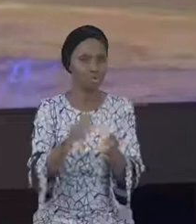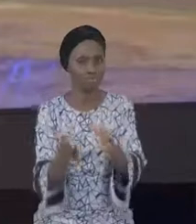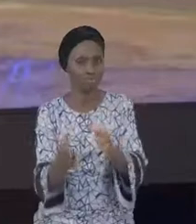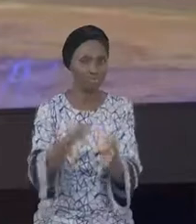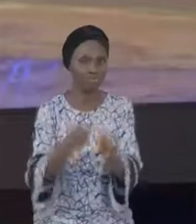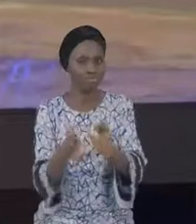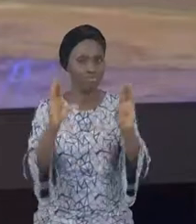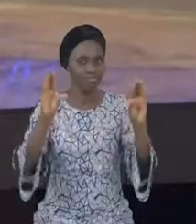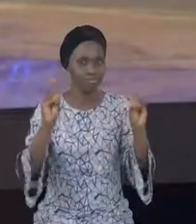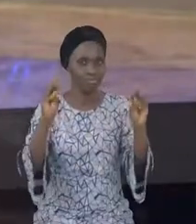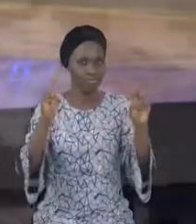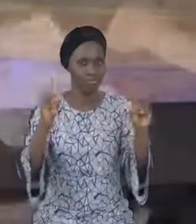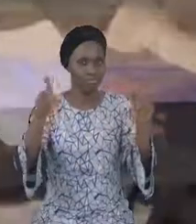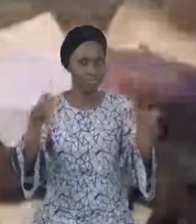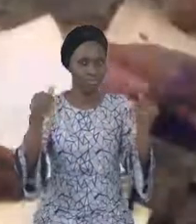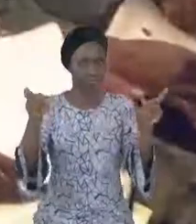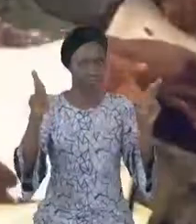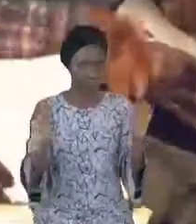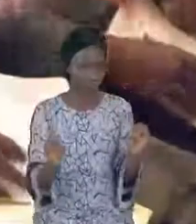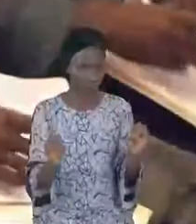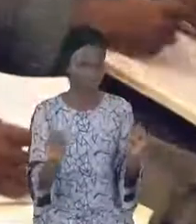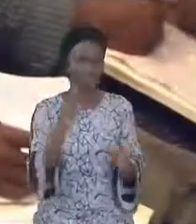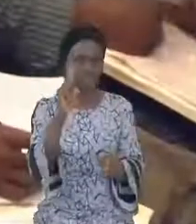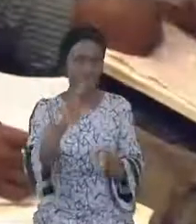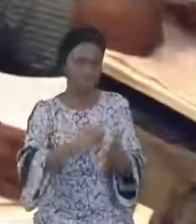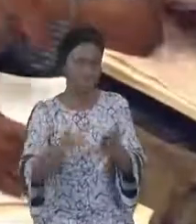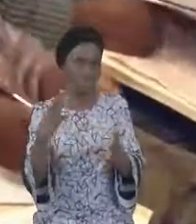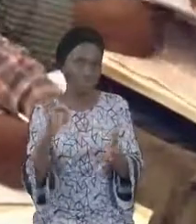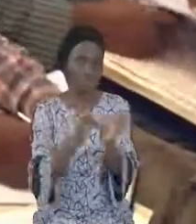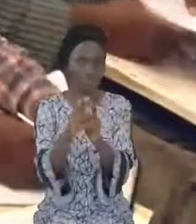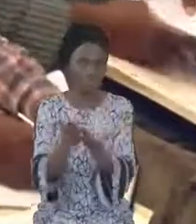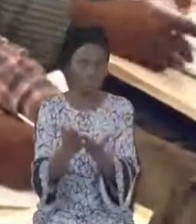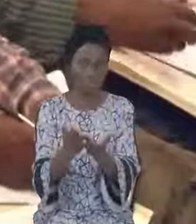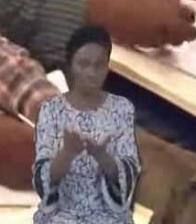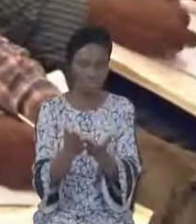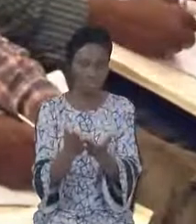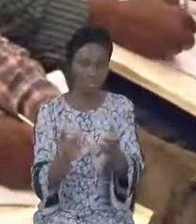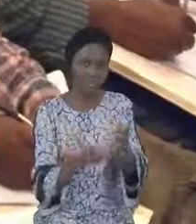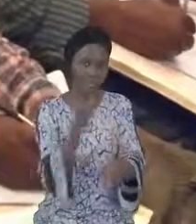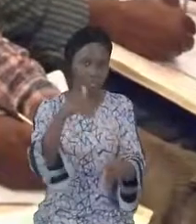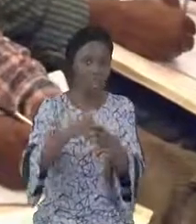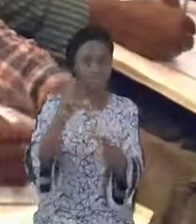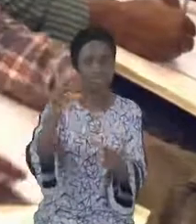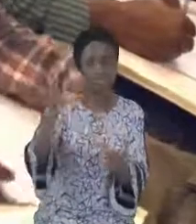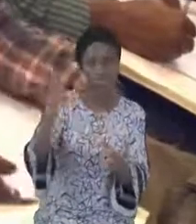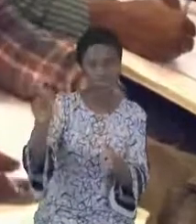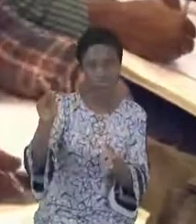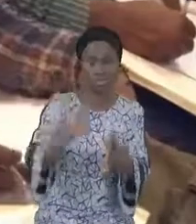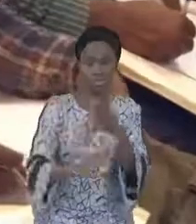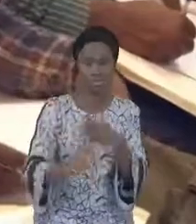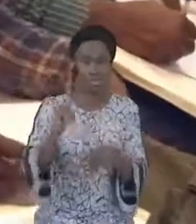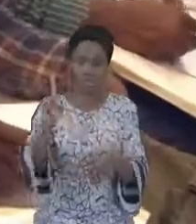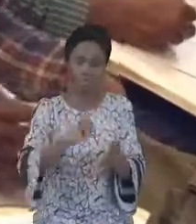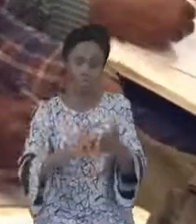vous compariez deux versets the de first, we le premier, Luke chapter nous avons Luc 1,